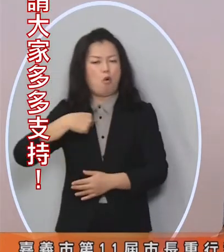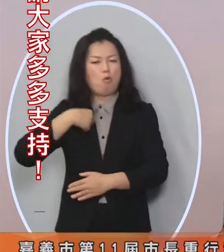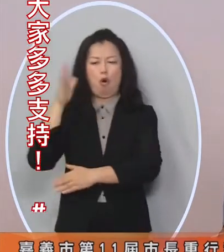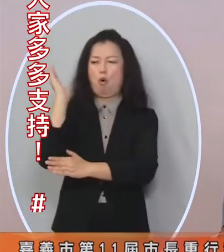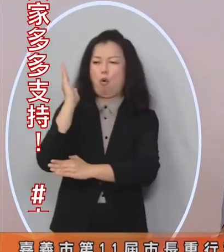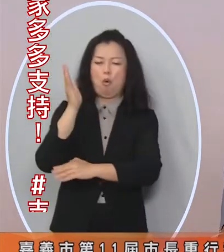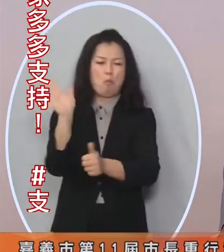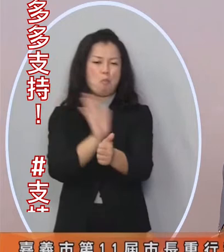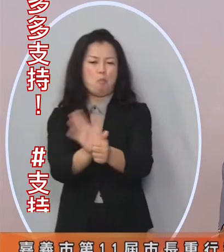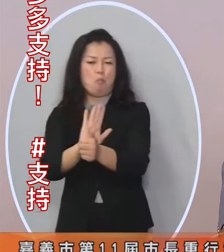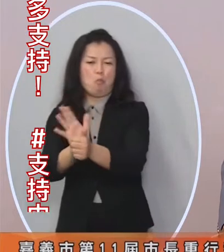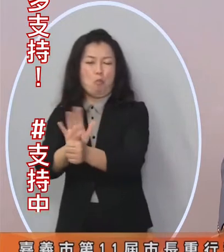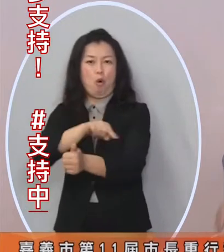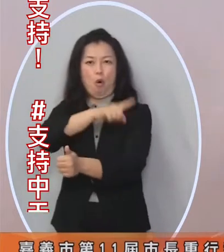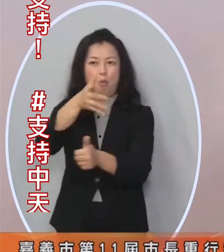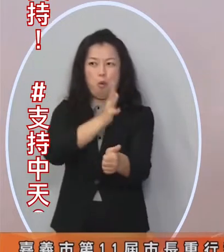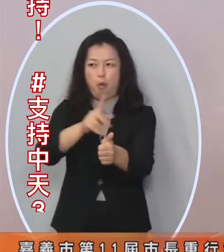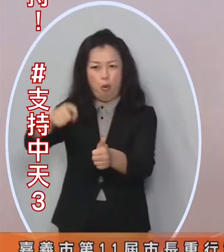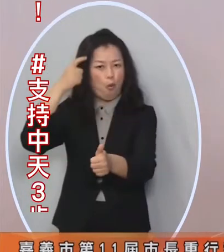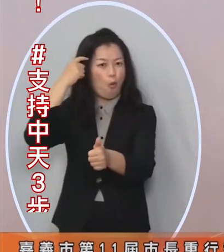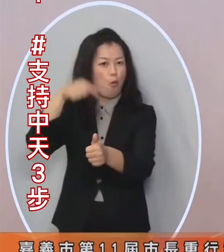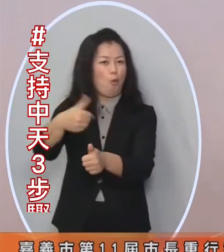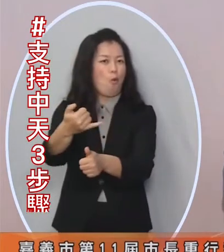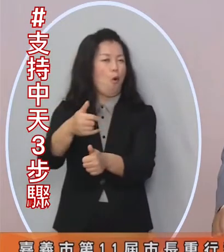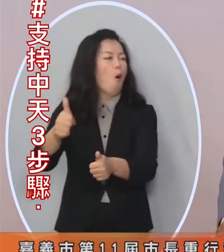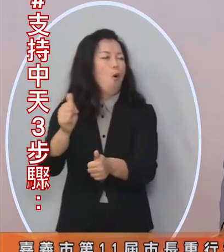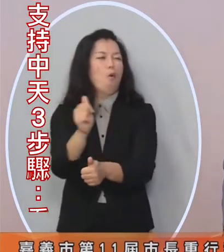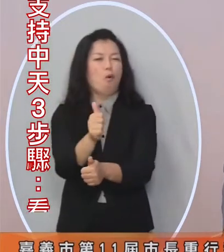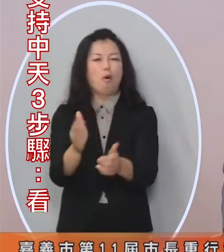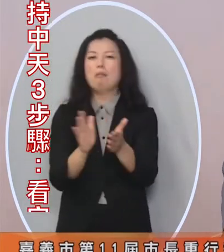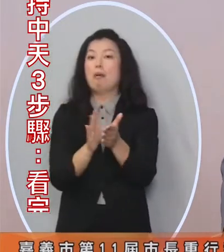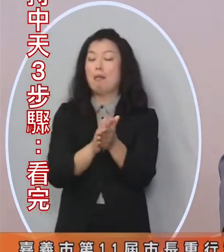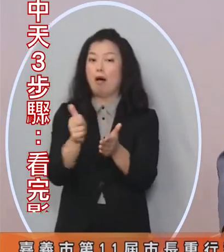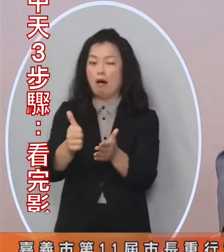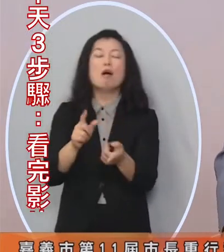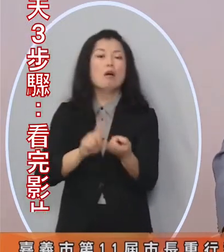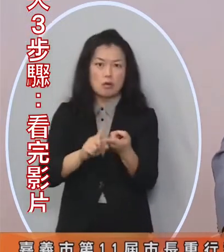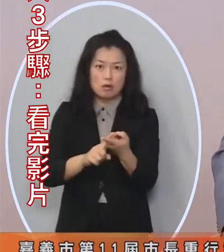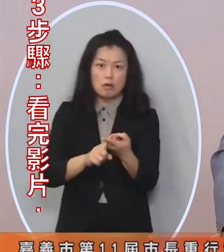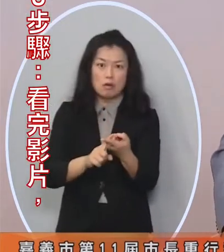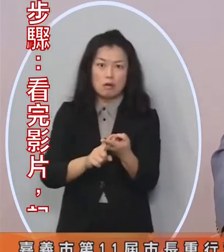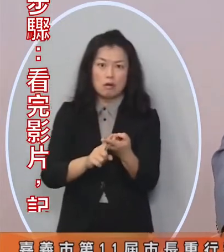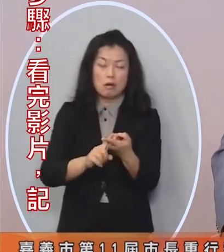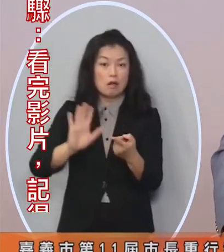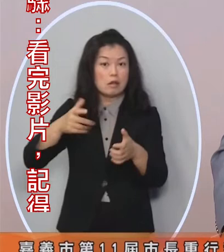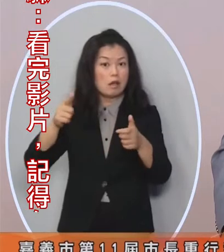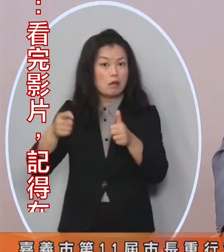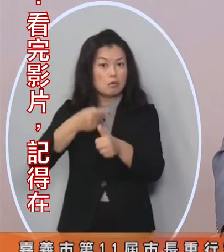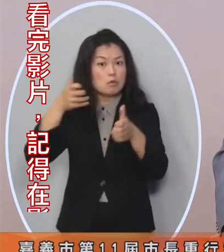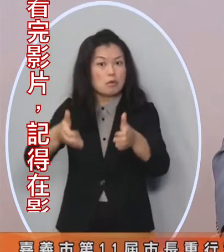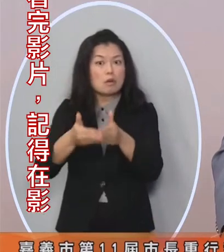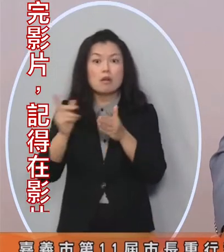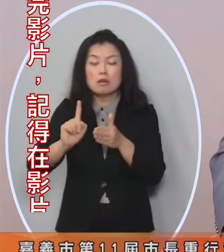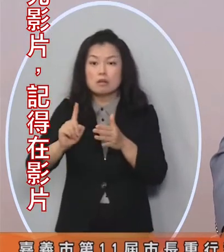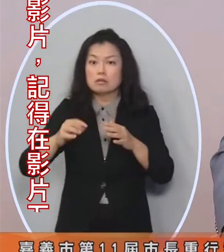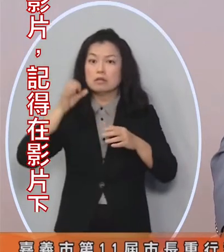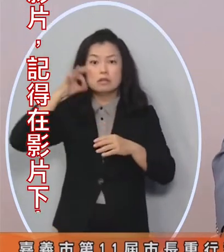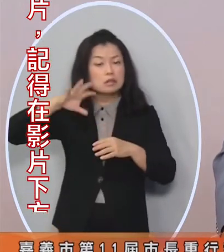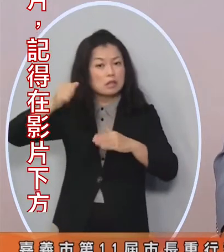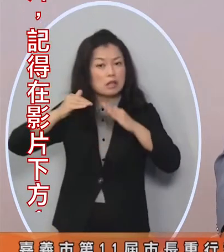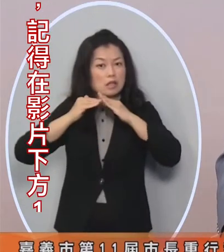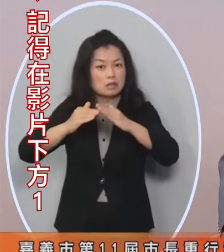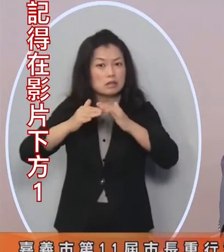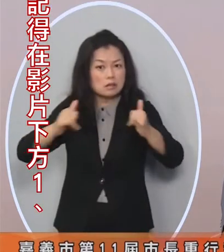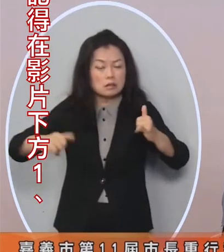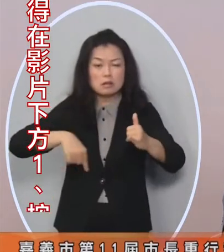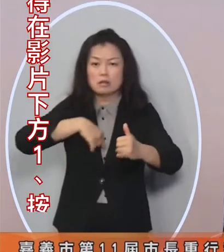高，施政满意度很高是事实，我们也给你拍拍手。但是更重要的是，嘉义市民生活上的问题、财产上的问